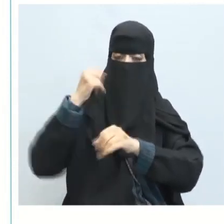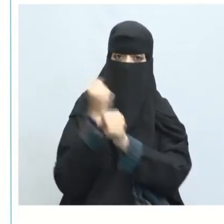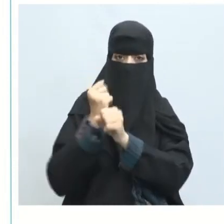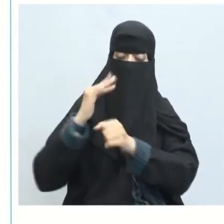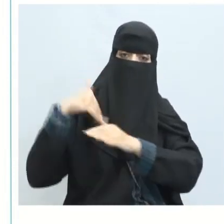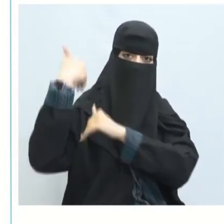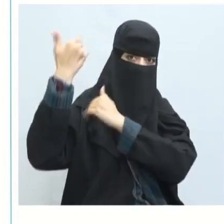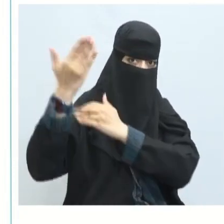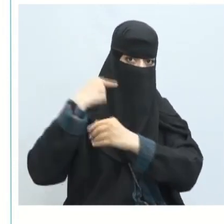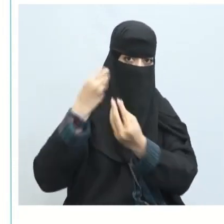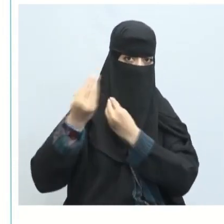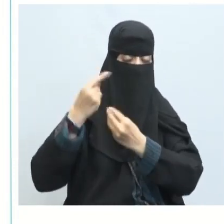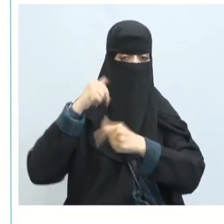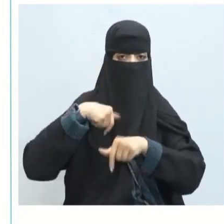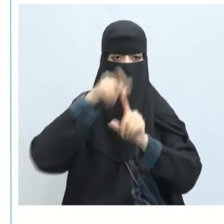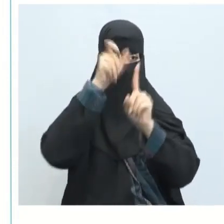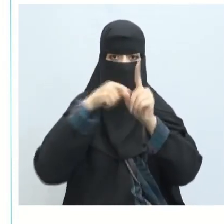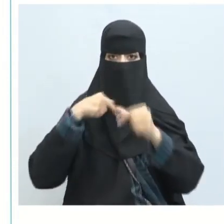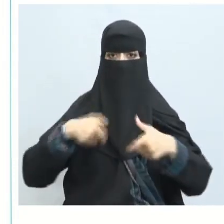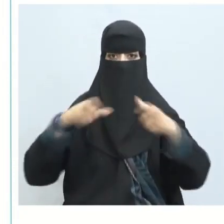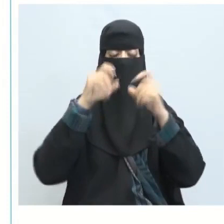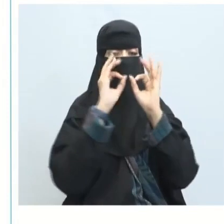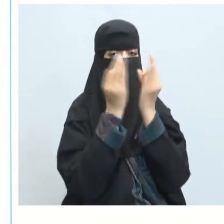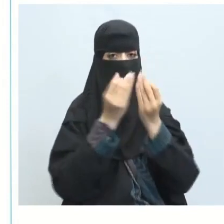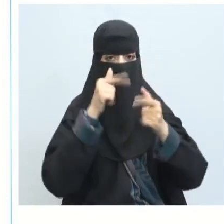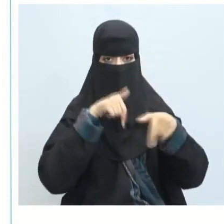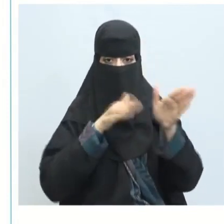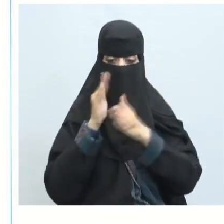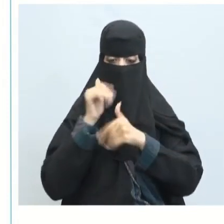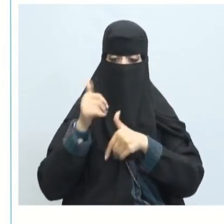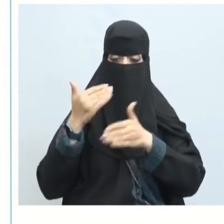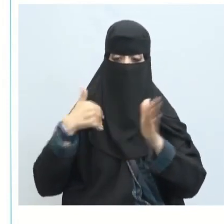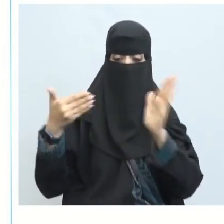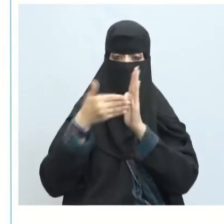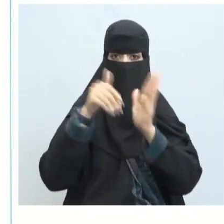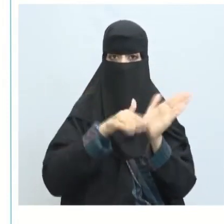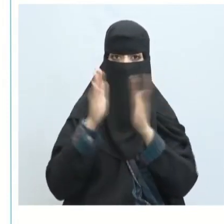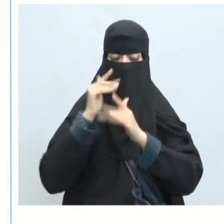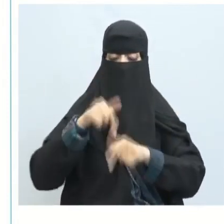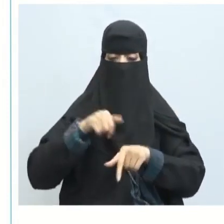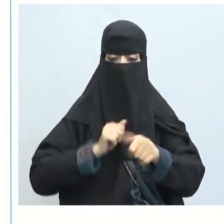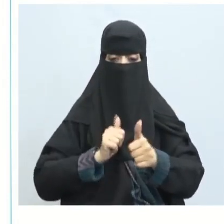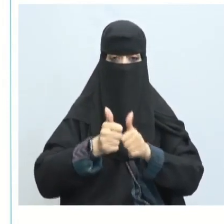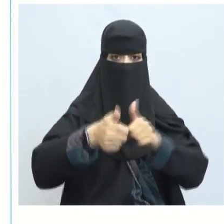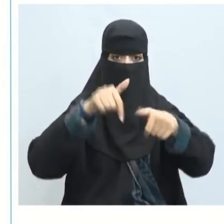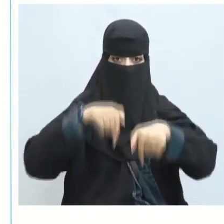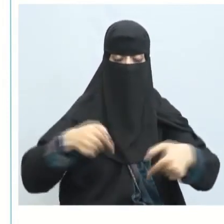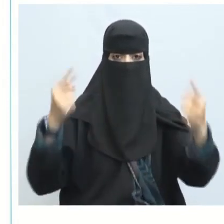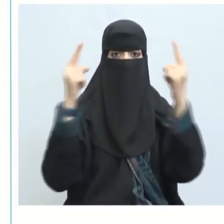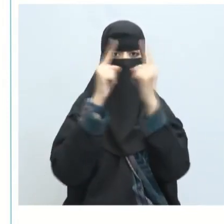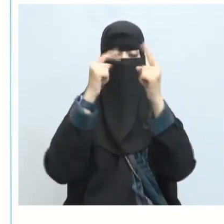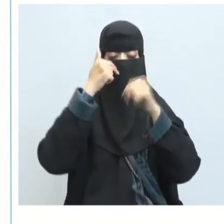خارجيا مع العملاء او مع الجهات او المجتمع في الوحده الاخيره كانت بعنوان التحديات التي تواجه